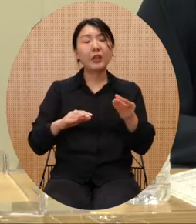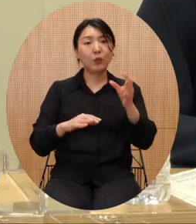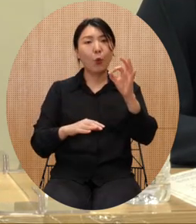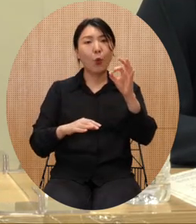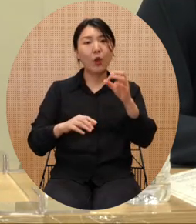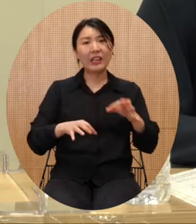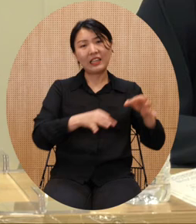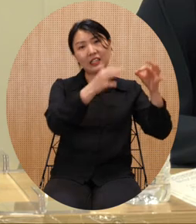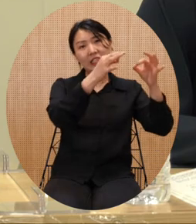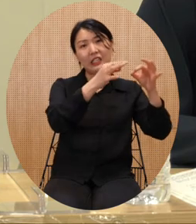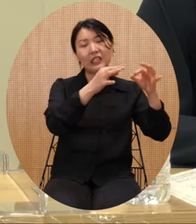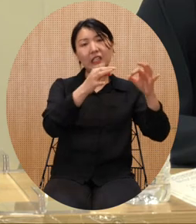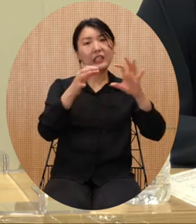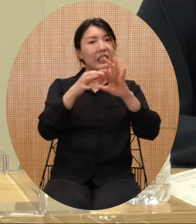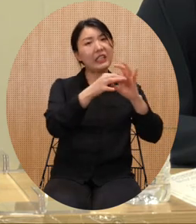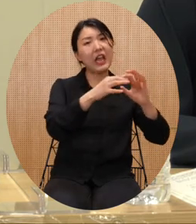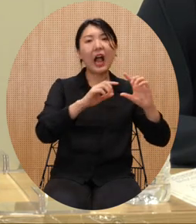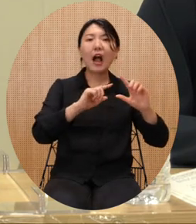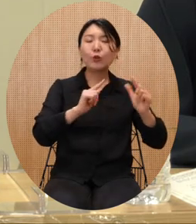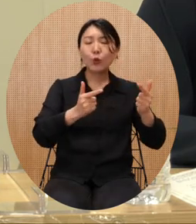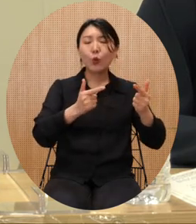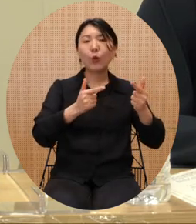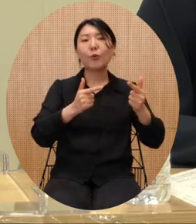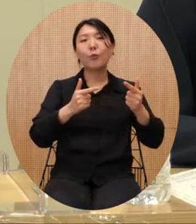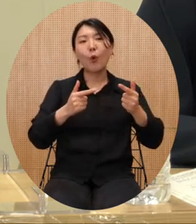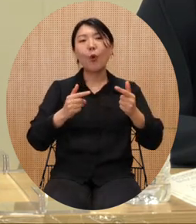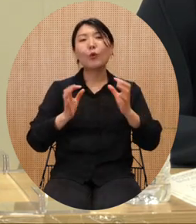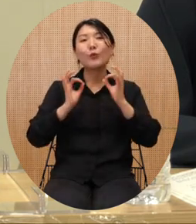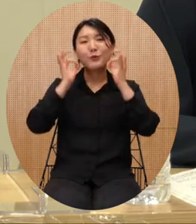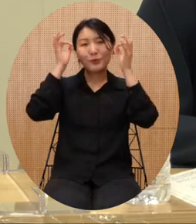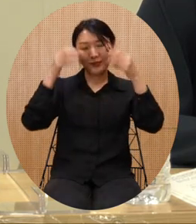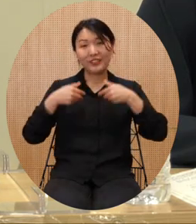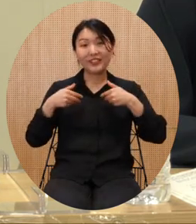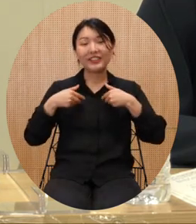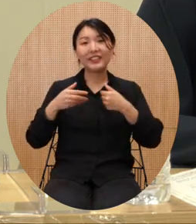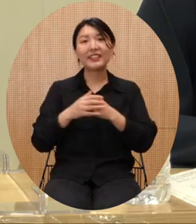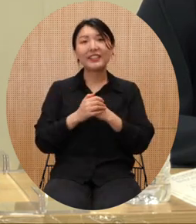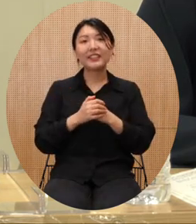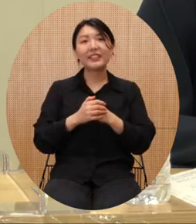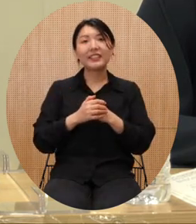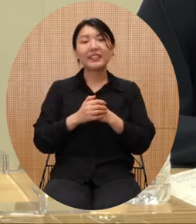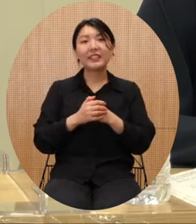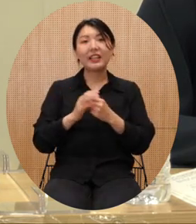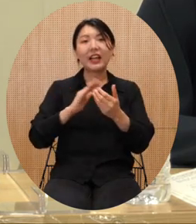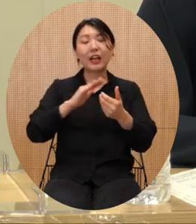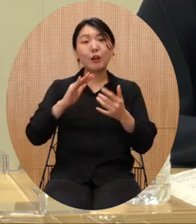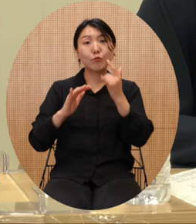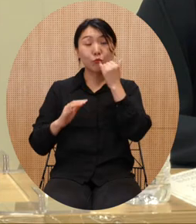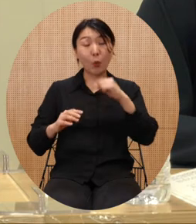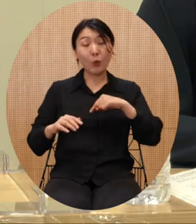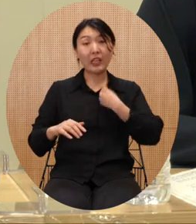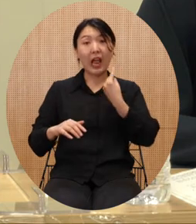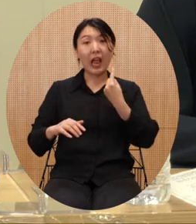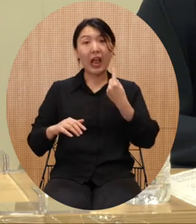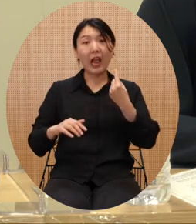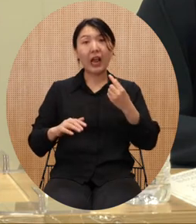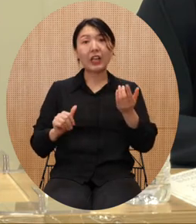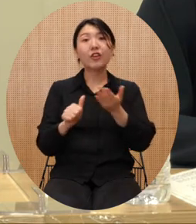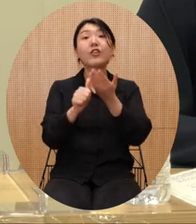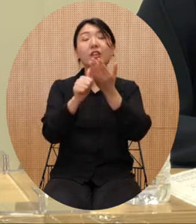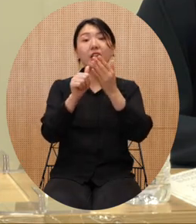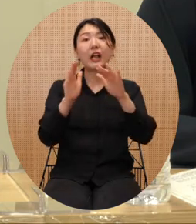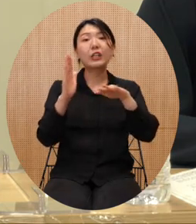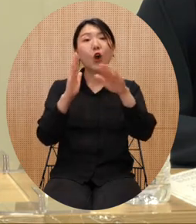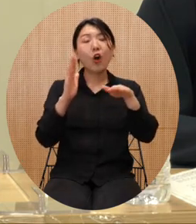않도록 그런 좀 다각적인 고려를 할 필요가 있다라는 말씀 해주셨고요. 그리고 아까 이제 한부모 가정의 경우